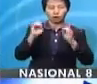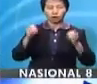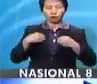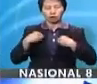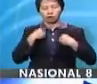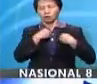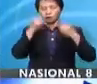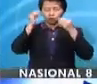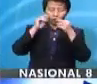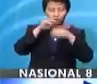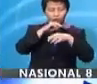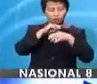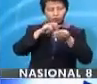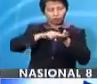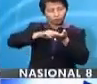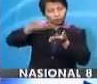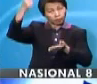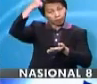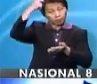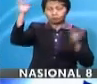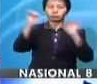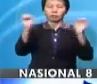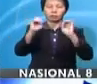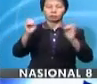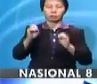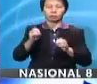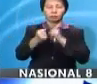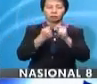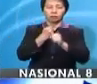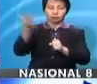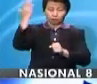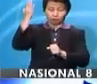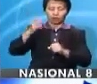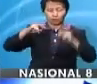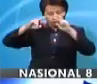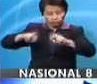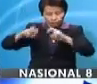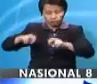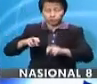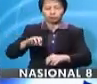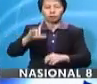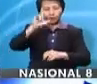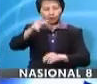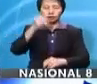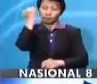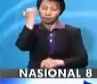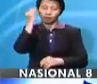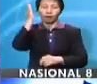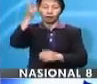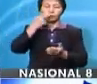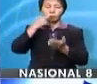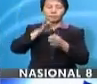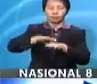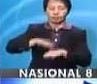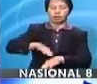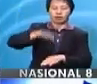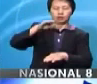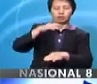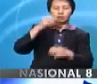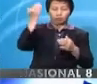mental. So, selepas kita siasat, kita akan dakwa dia, mahkamah akan hantarlah ke